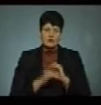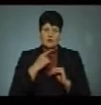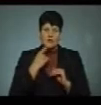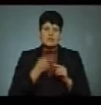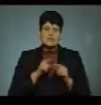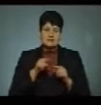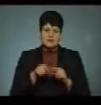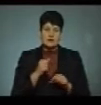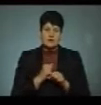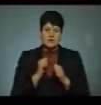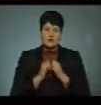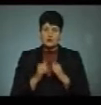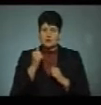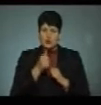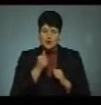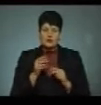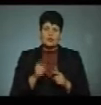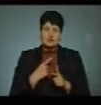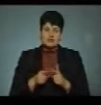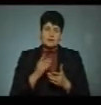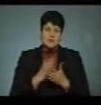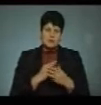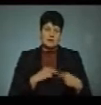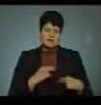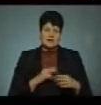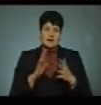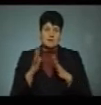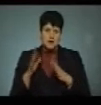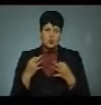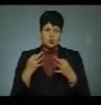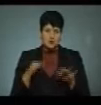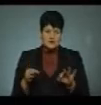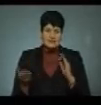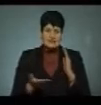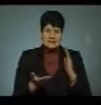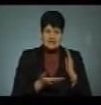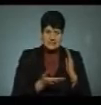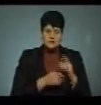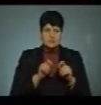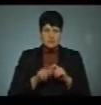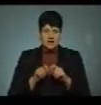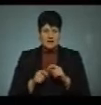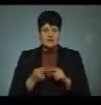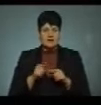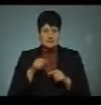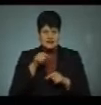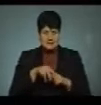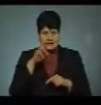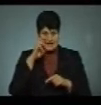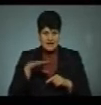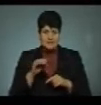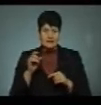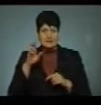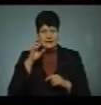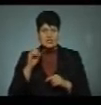процедуру вони роблять щороку. Чи мають працівники парку дозвіл на зрізку та чи обстежували ці дерева держекоінспектори, дізнавалася Любов